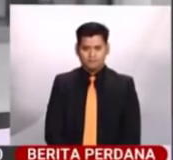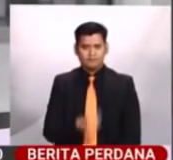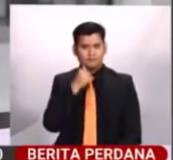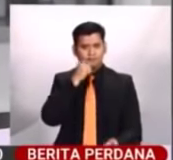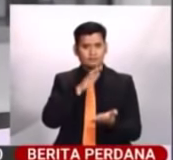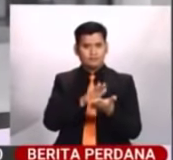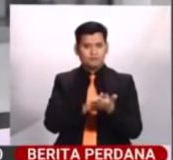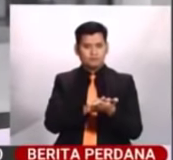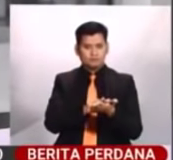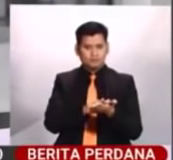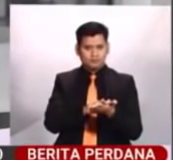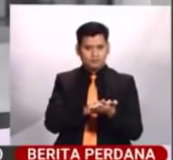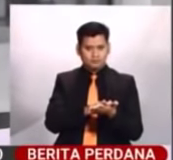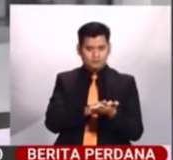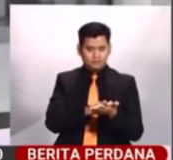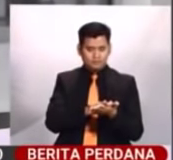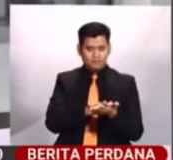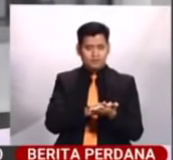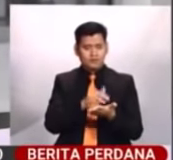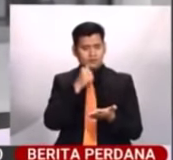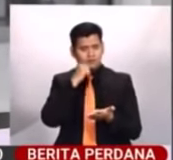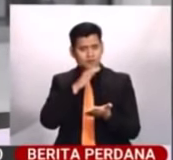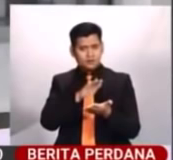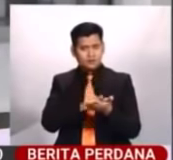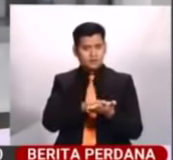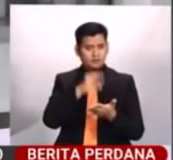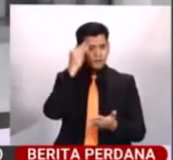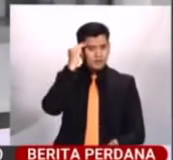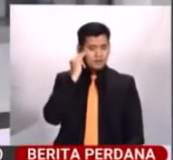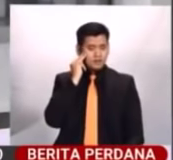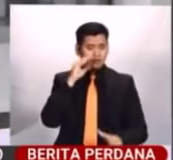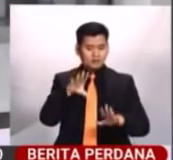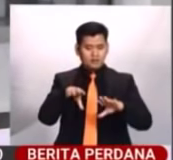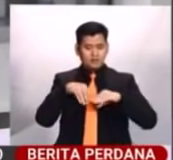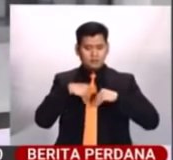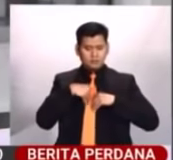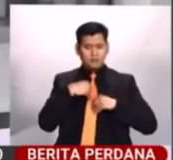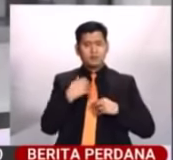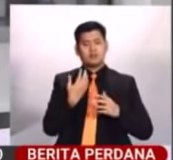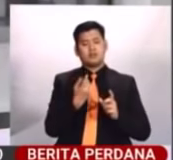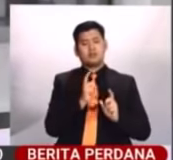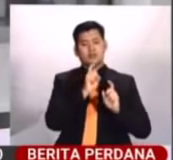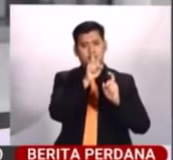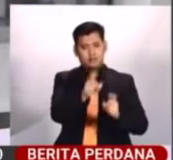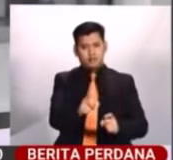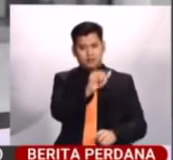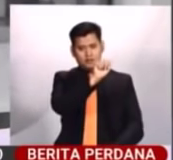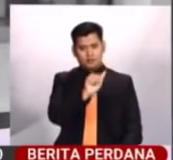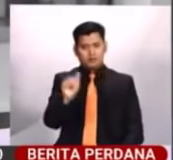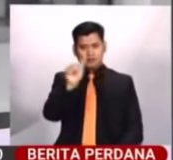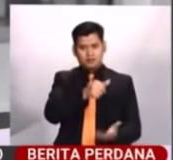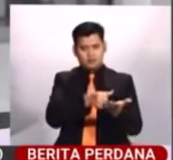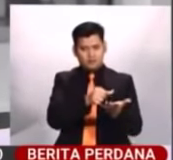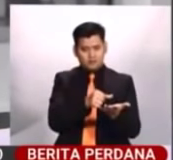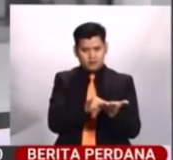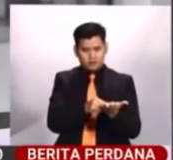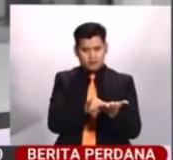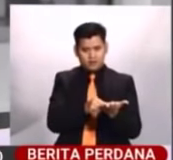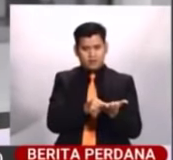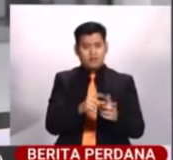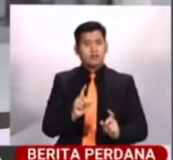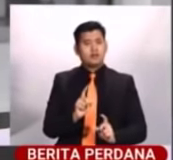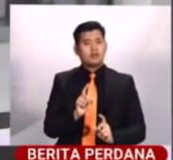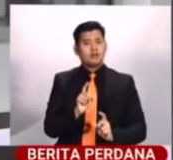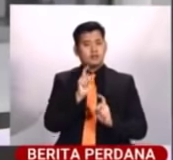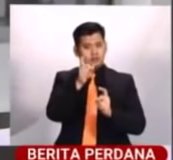Isteri Perdana Menteri Tun Dr. Siti Hasmah Muhammad Ali menerima anugerah khas Anti Dadah Kebangsaan 2020. Anugerah tersebut julung